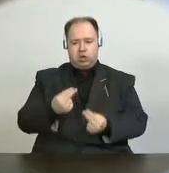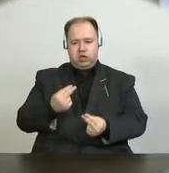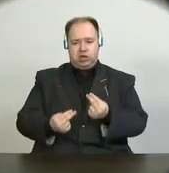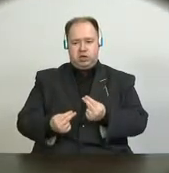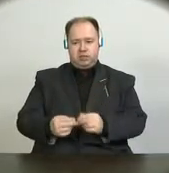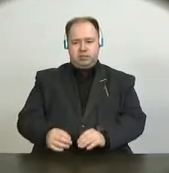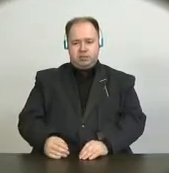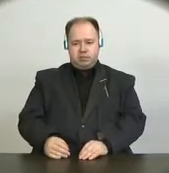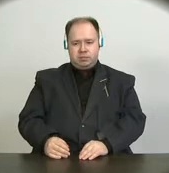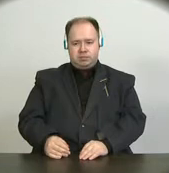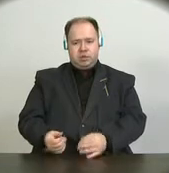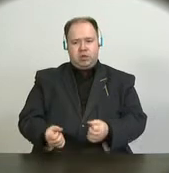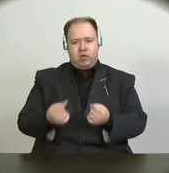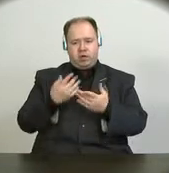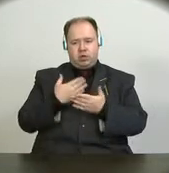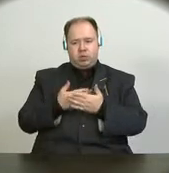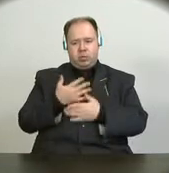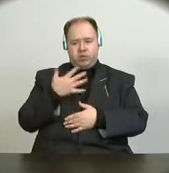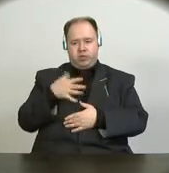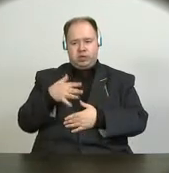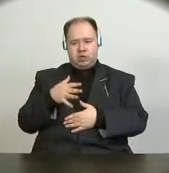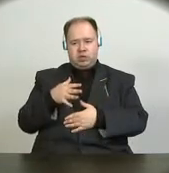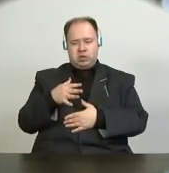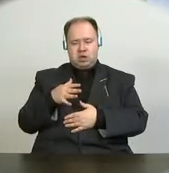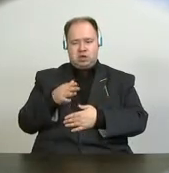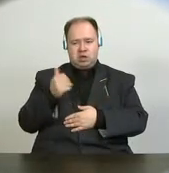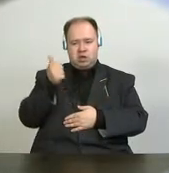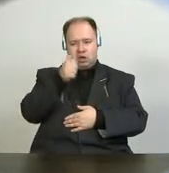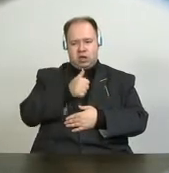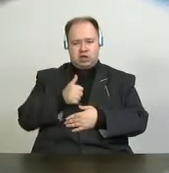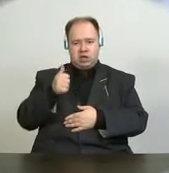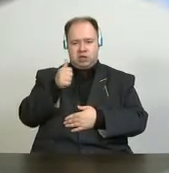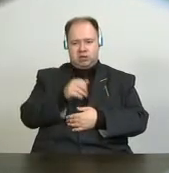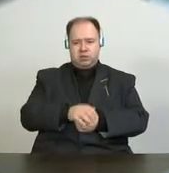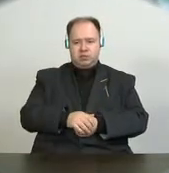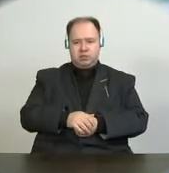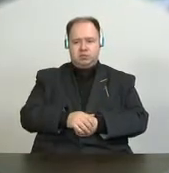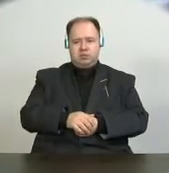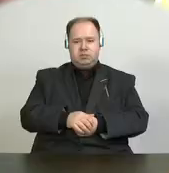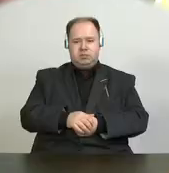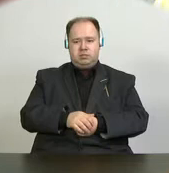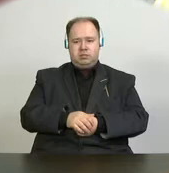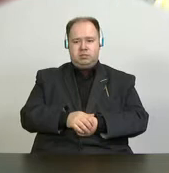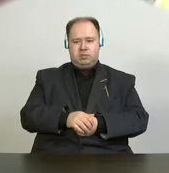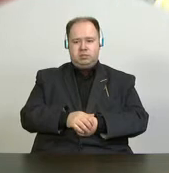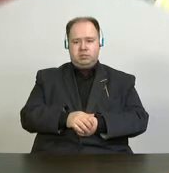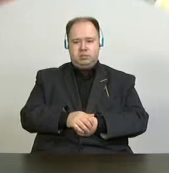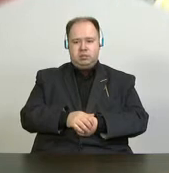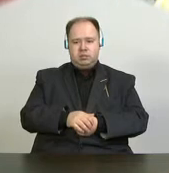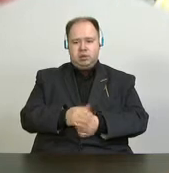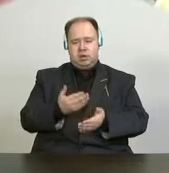они возникли где-то в пятидесятых еще на мэйнфреймов еще на осциллографах дальше в районе